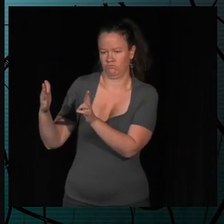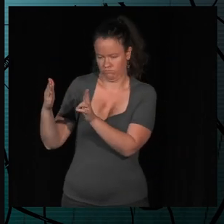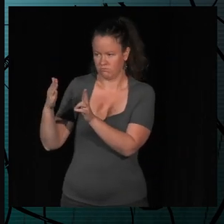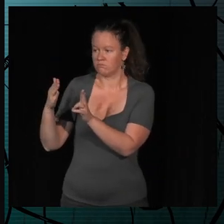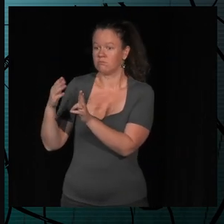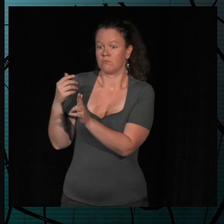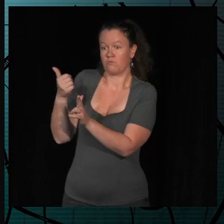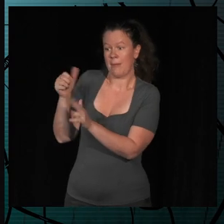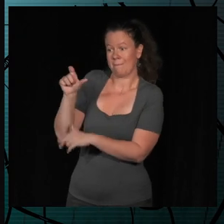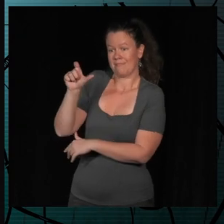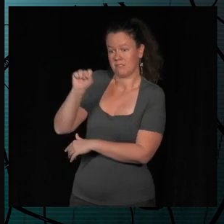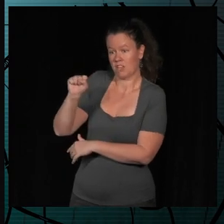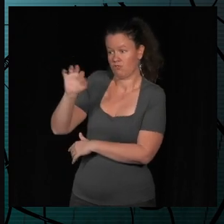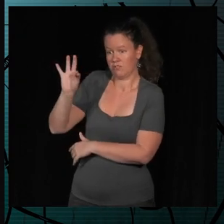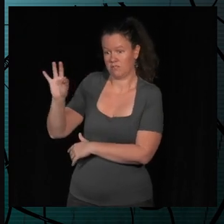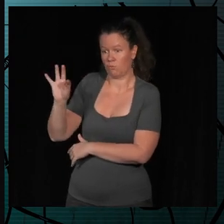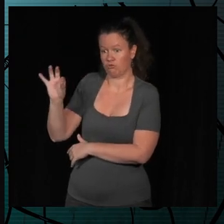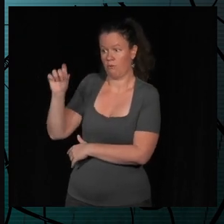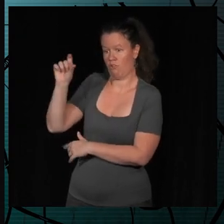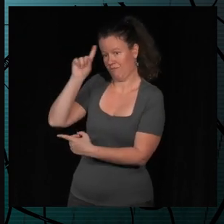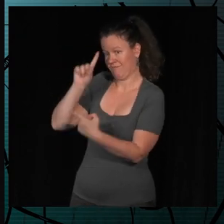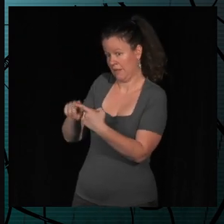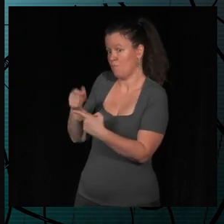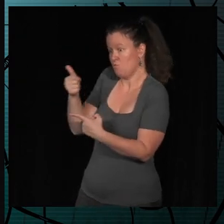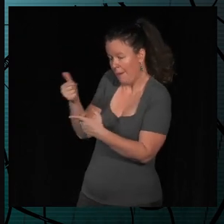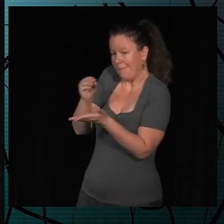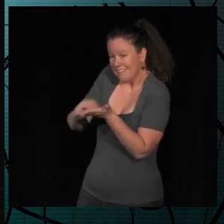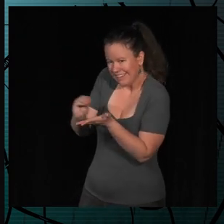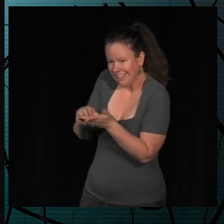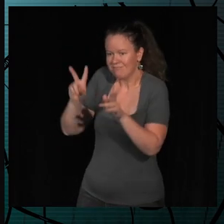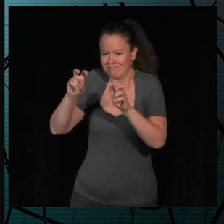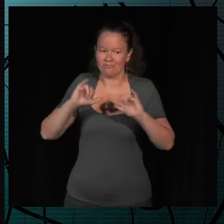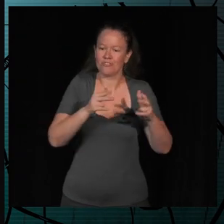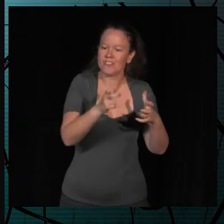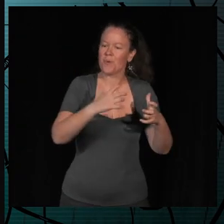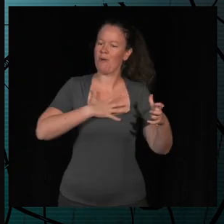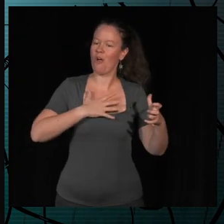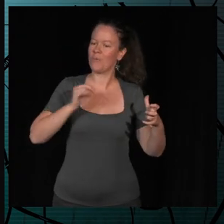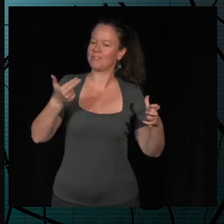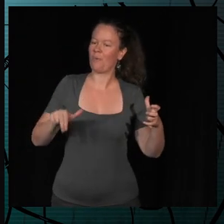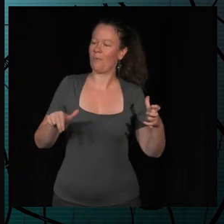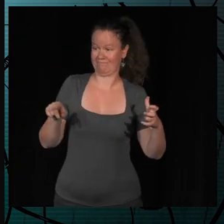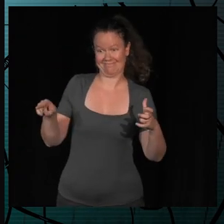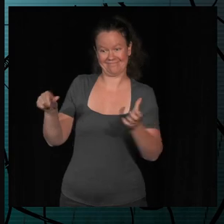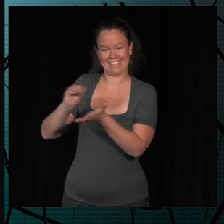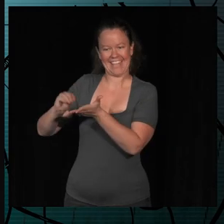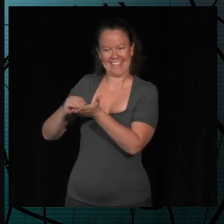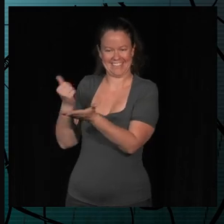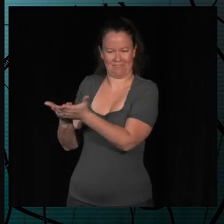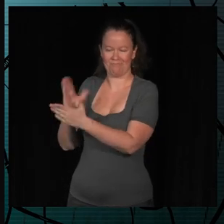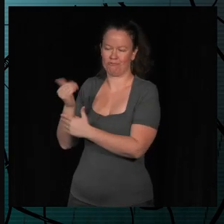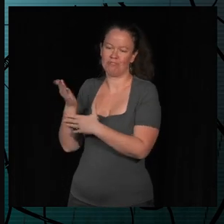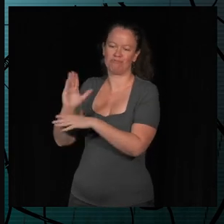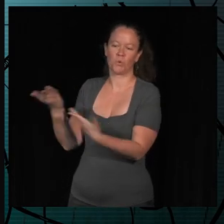journée d'études puisquil avait écrit un ouvrage intitulé faut-il avoir peur des des des des jeux vidéos et on lui laissera la place